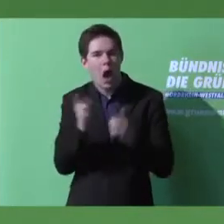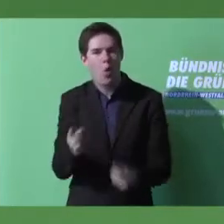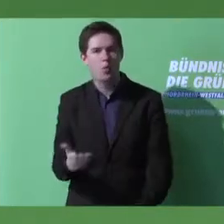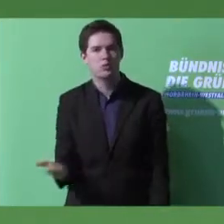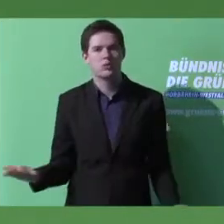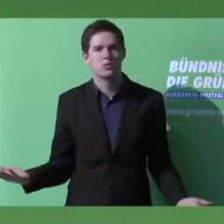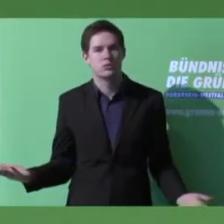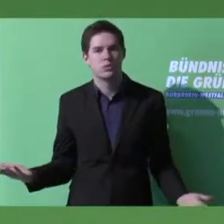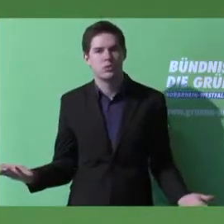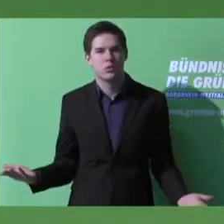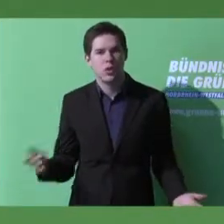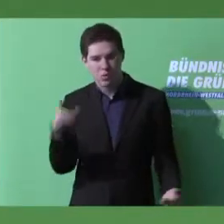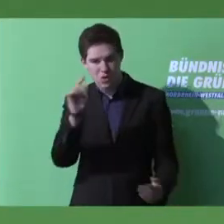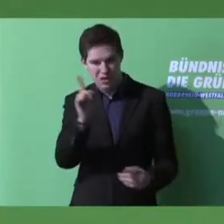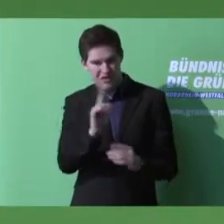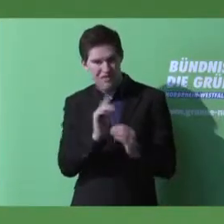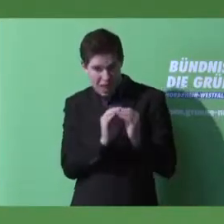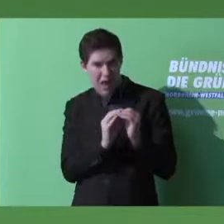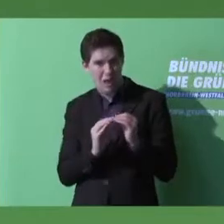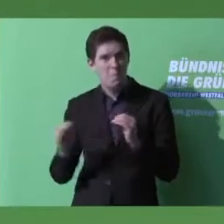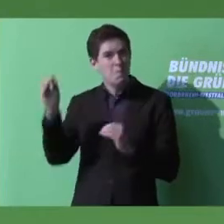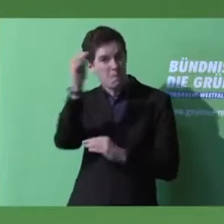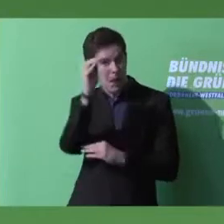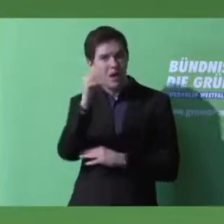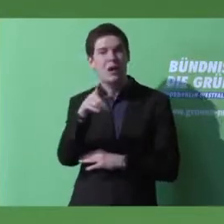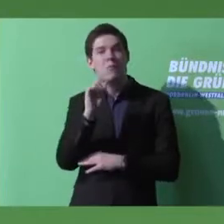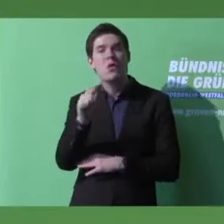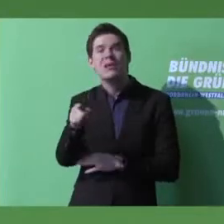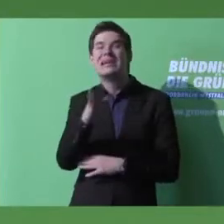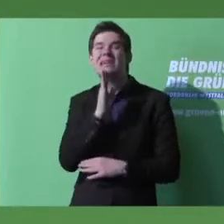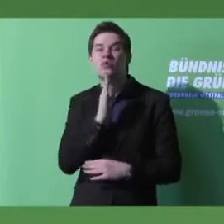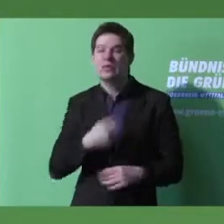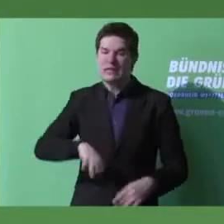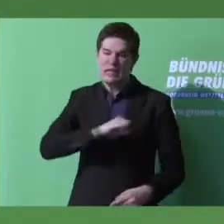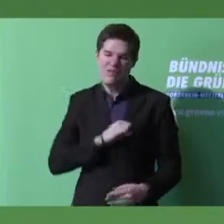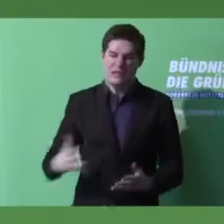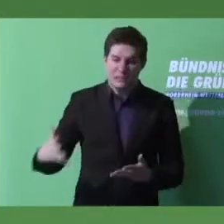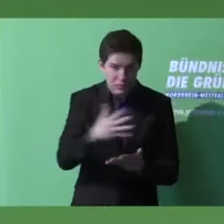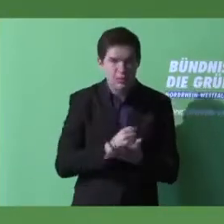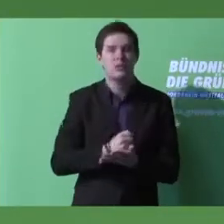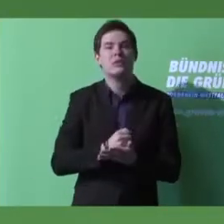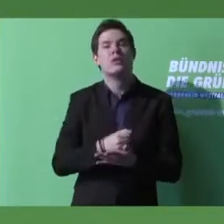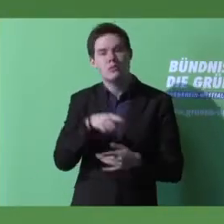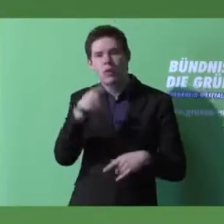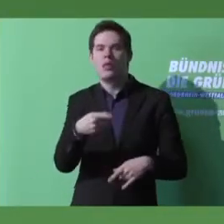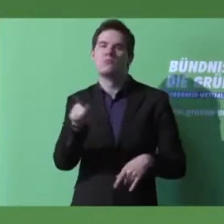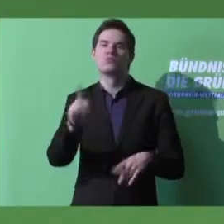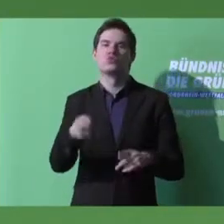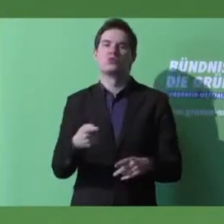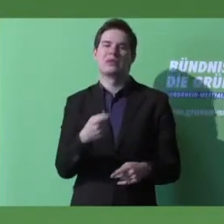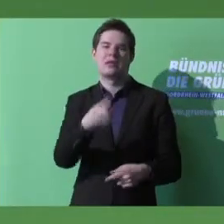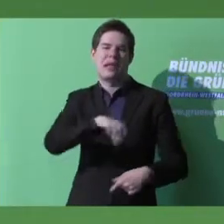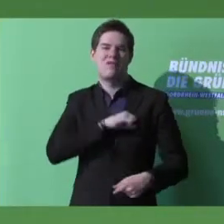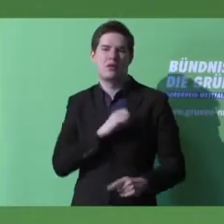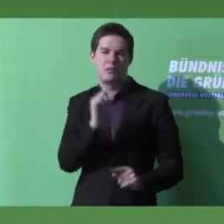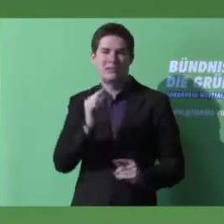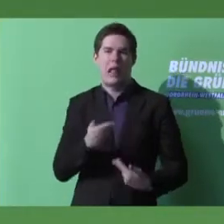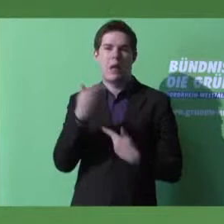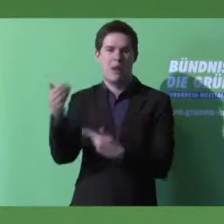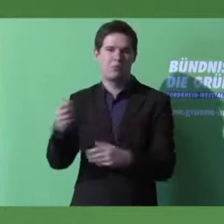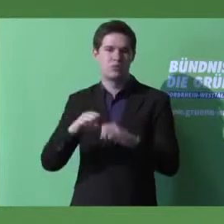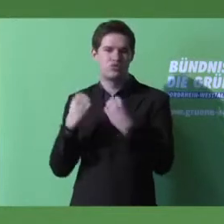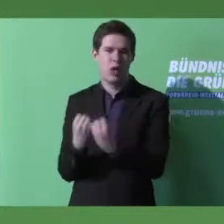Und diejenigen, die da drüber sind, nur dann, wenn sie hinreichend Gewinn machen, wenn sie es sich leisten können. Das ist